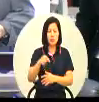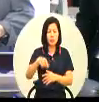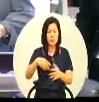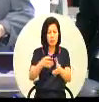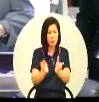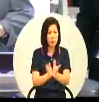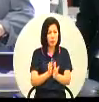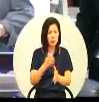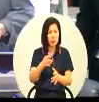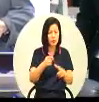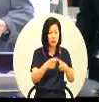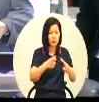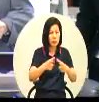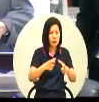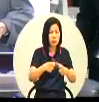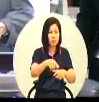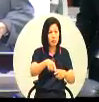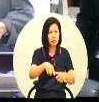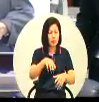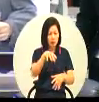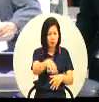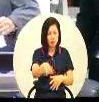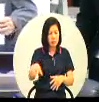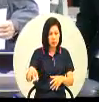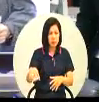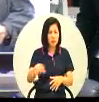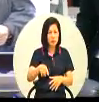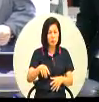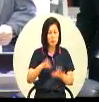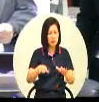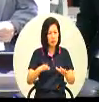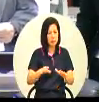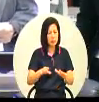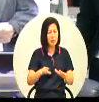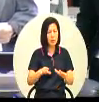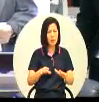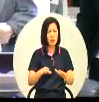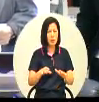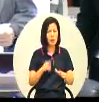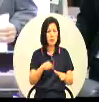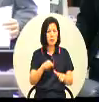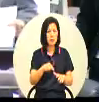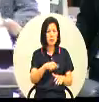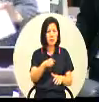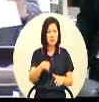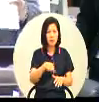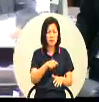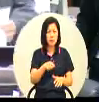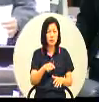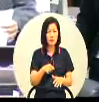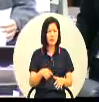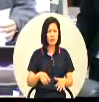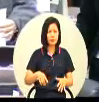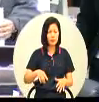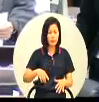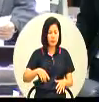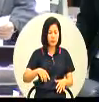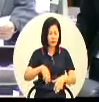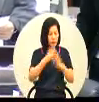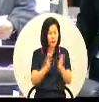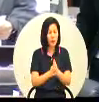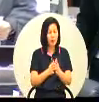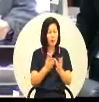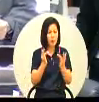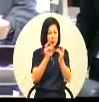咱公园地区啊，现阶段感觉真济诶，所有的树木还